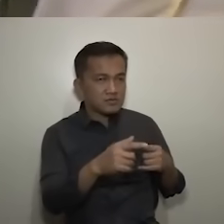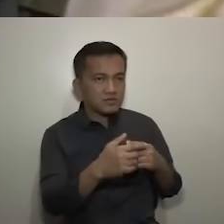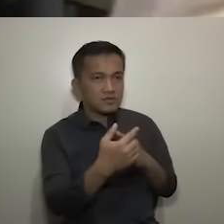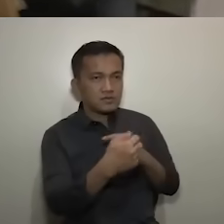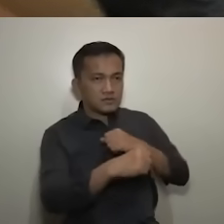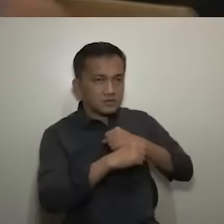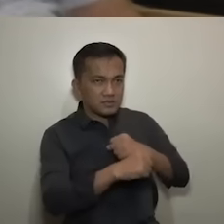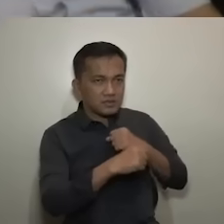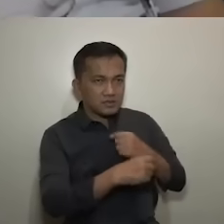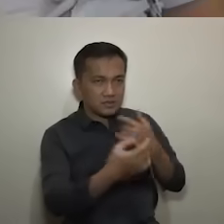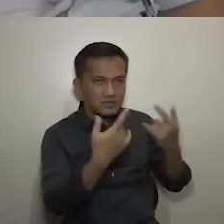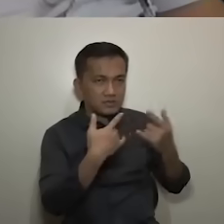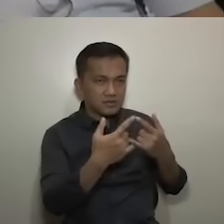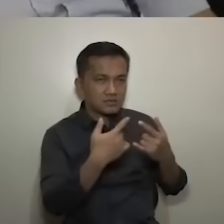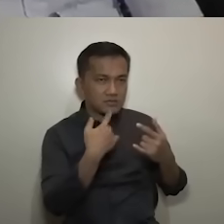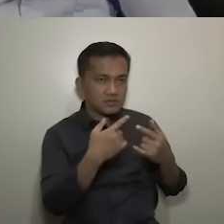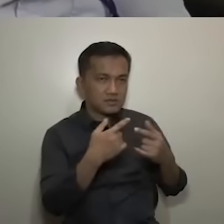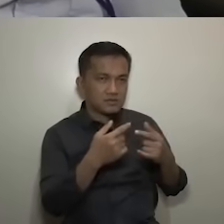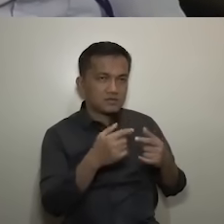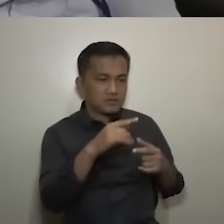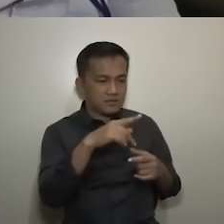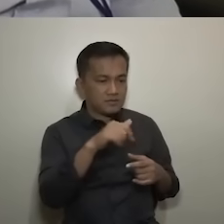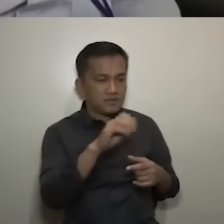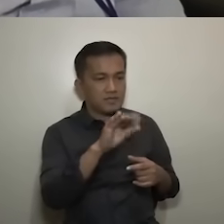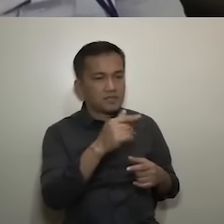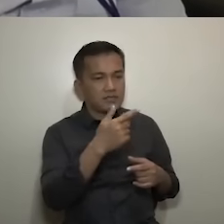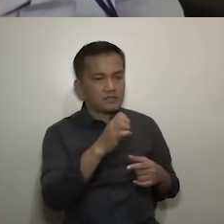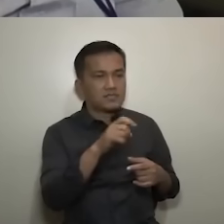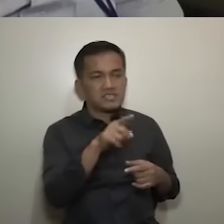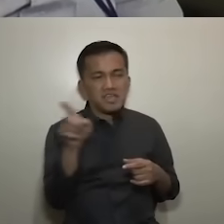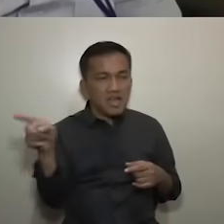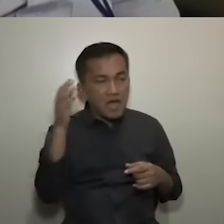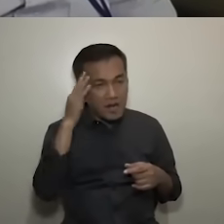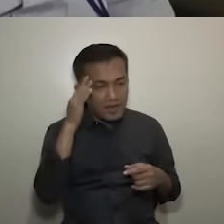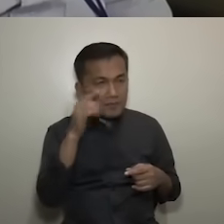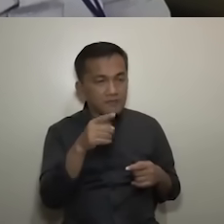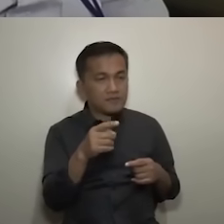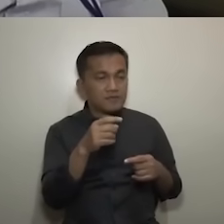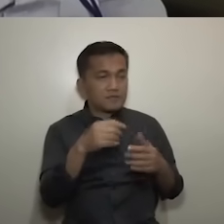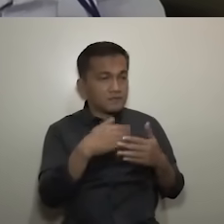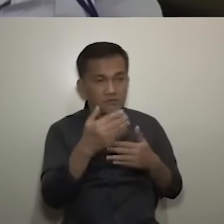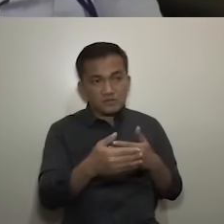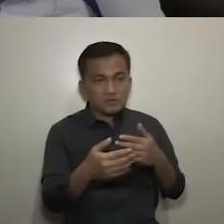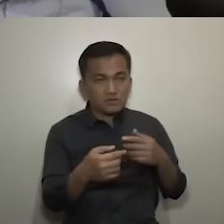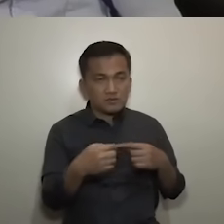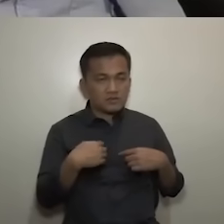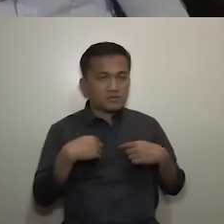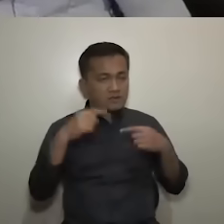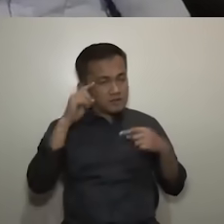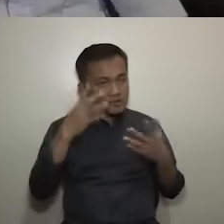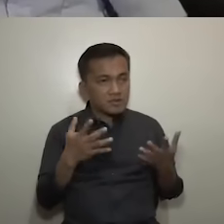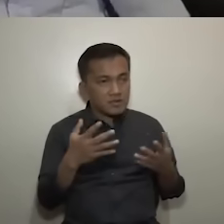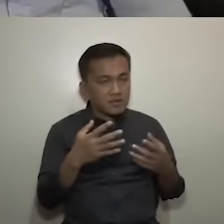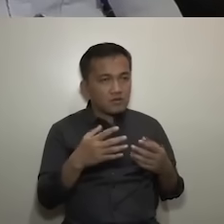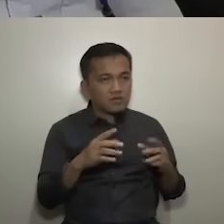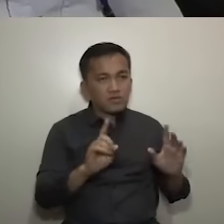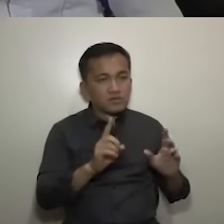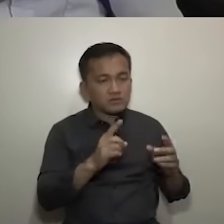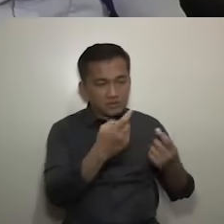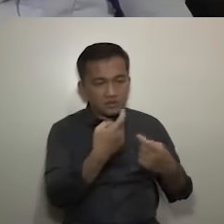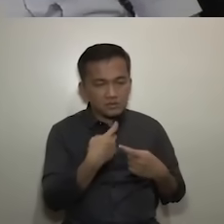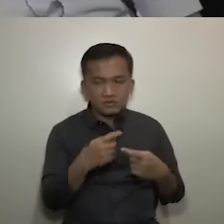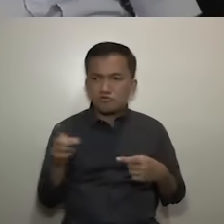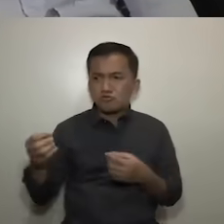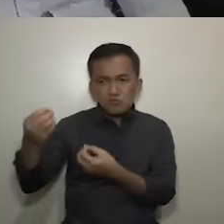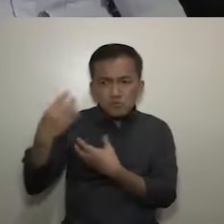Nagliligaw po, nagpapackage po yan. Alam po niya. Tapos kapag hindi ko alam kung ano yung gusto kong regalo,